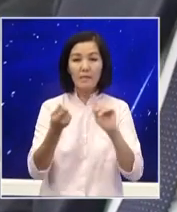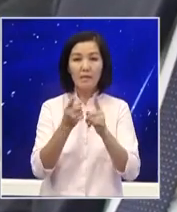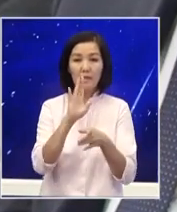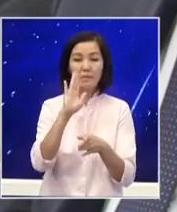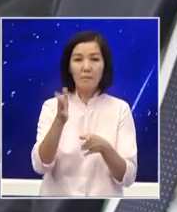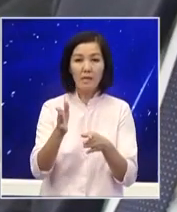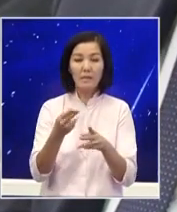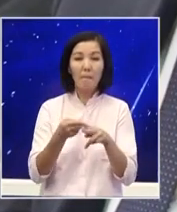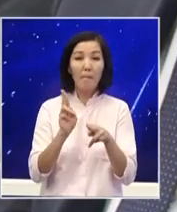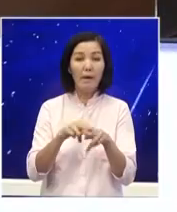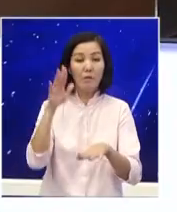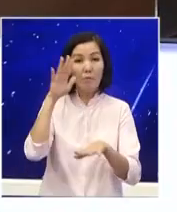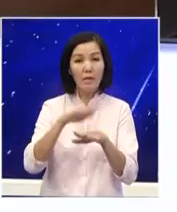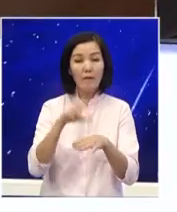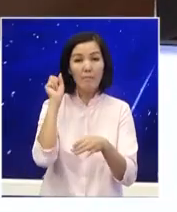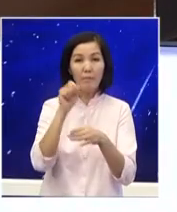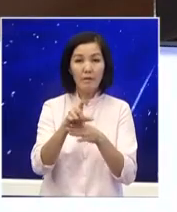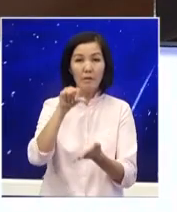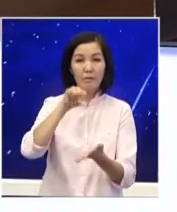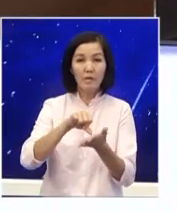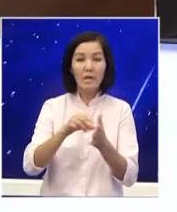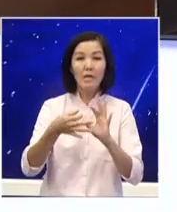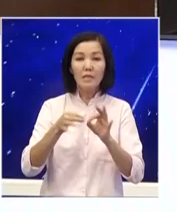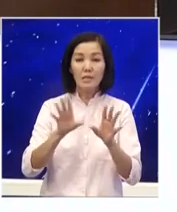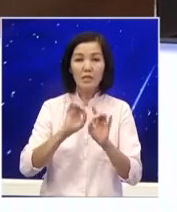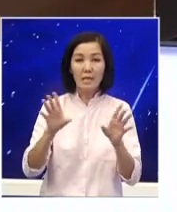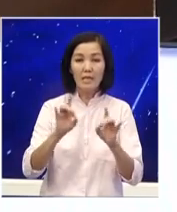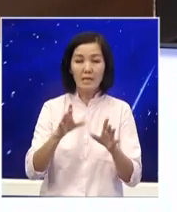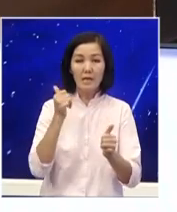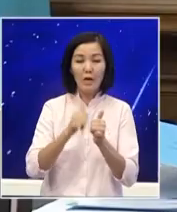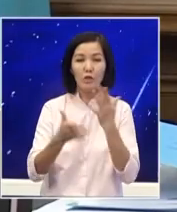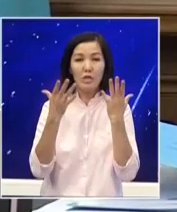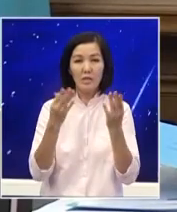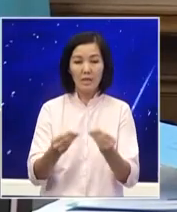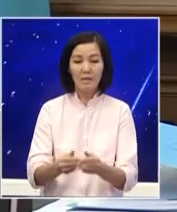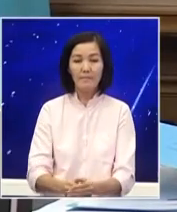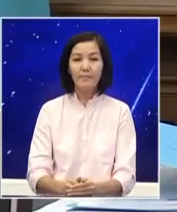именно поэтому аким области поручил докладывать о текущей ситуации ежедневно